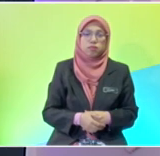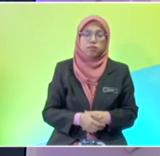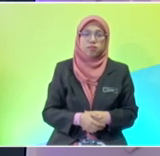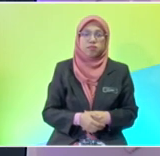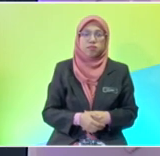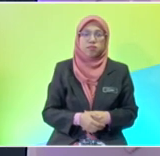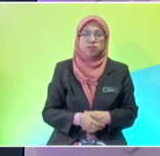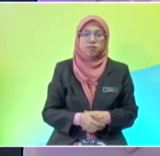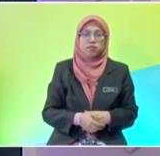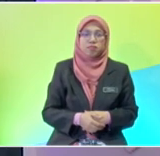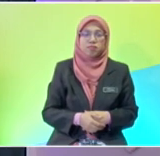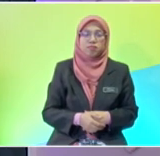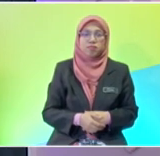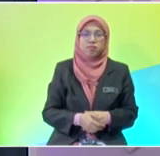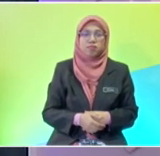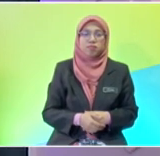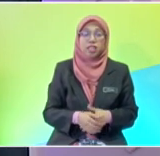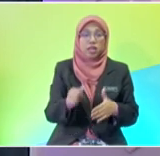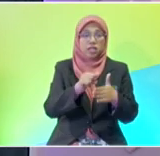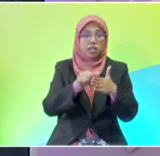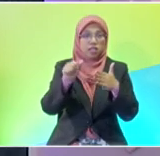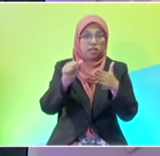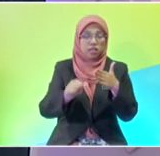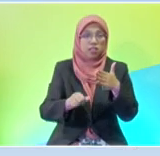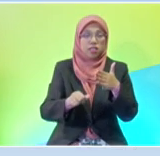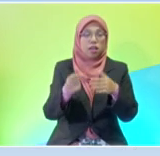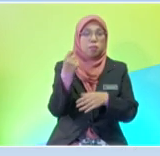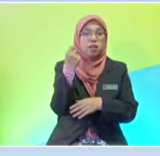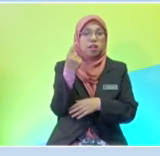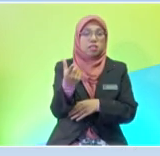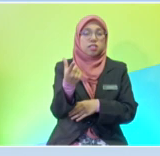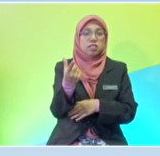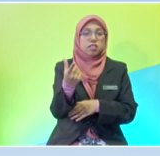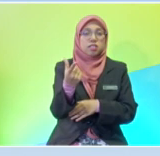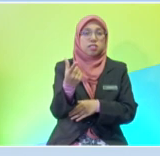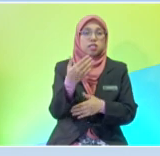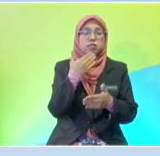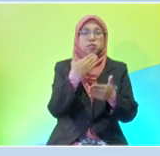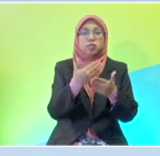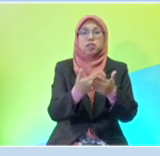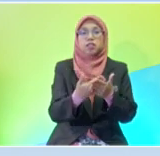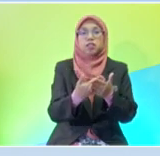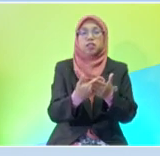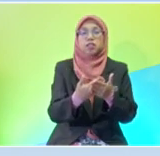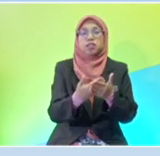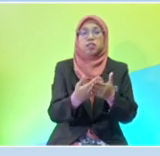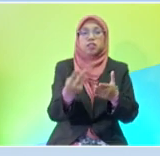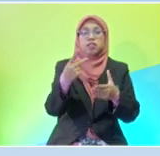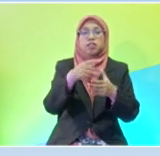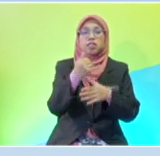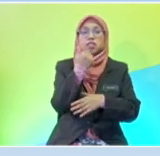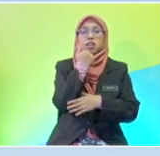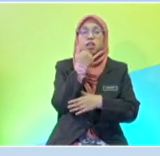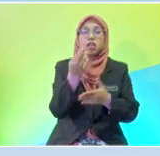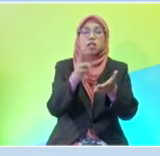Oke kita Dian terakhir yaitu belanja pembaikan premis 2000 ter salah record